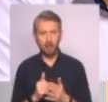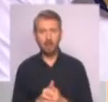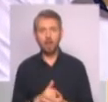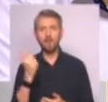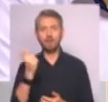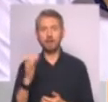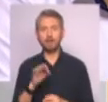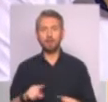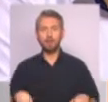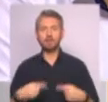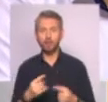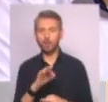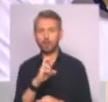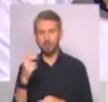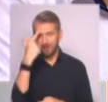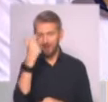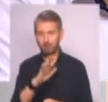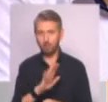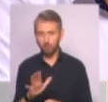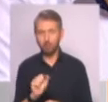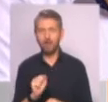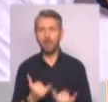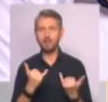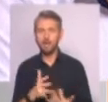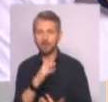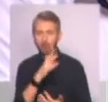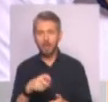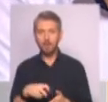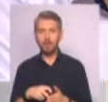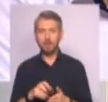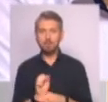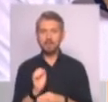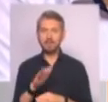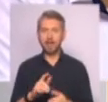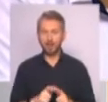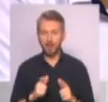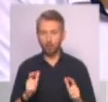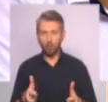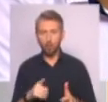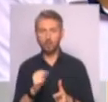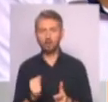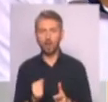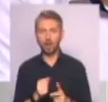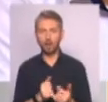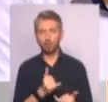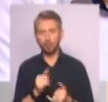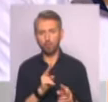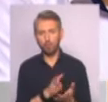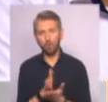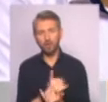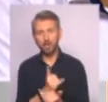ОСББ не повідомили, а на даний момент присилають рахунок за отримання будинку